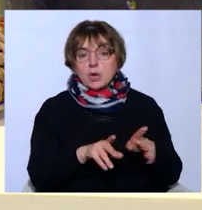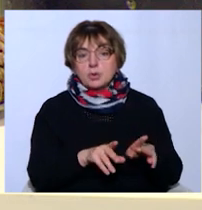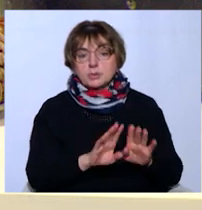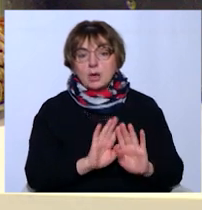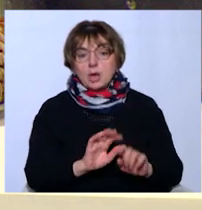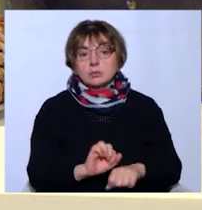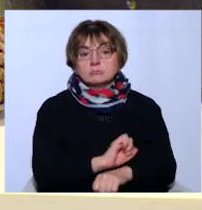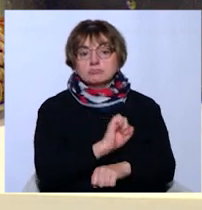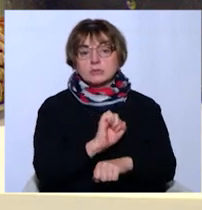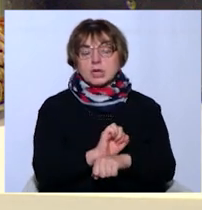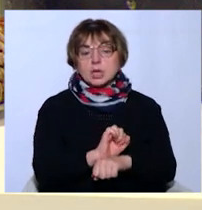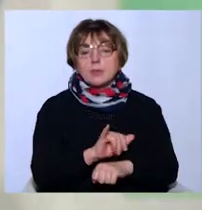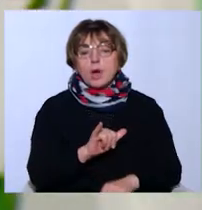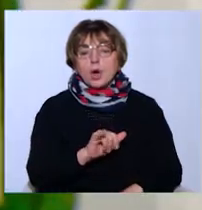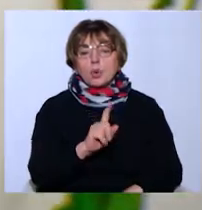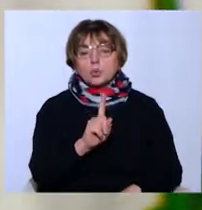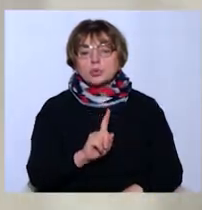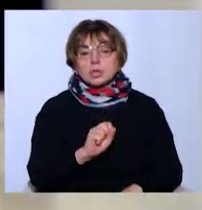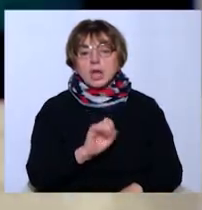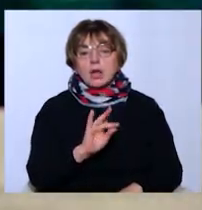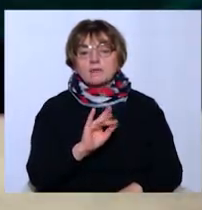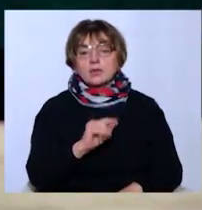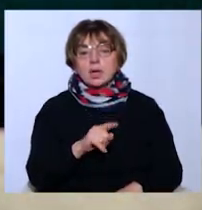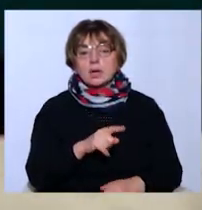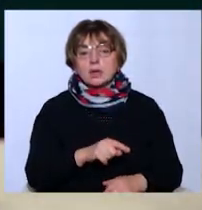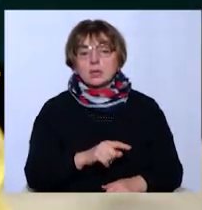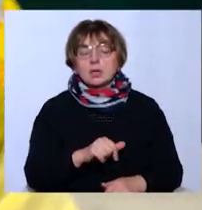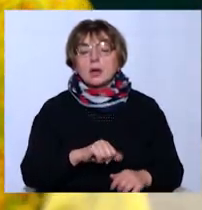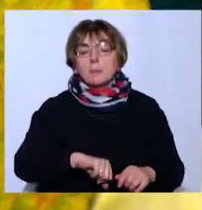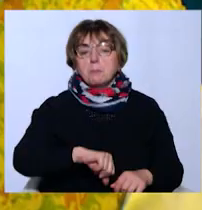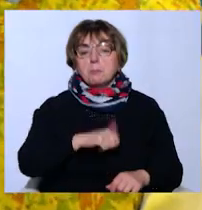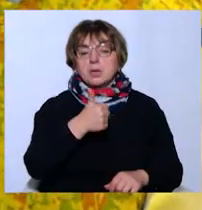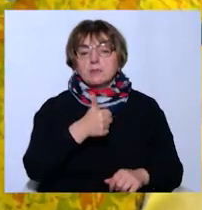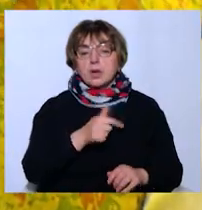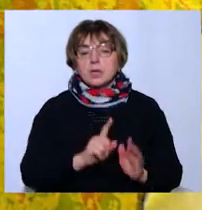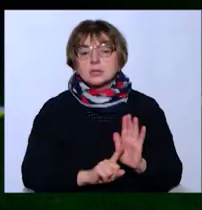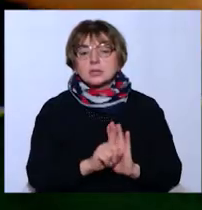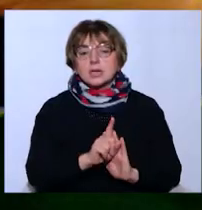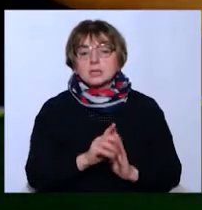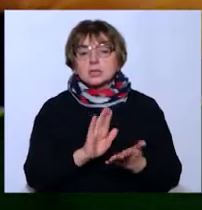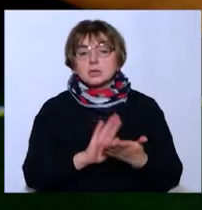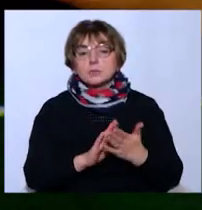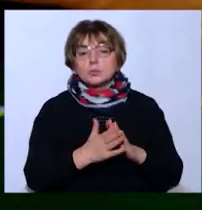უნდა, უძრავ მდგომარეობაშია. ანუ ჩვენ შეგვიძლია დავწეროთ საწყისი მდგომარეობა უძრავი.